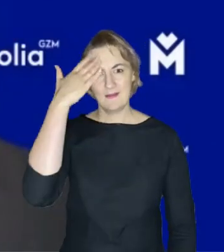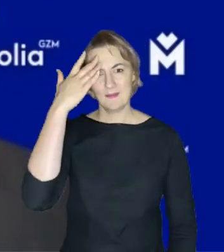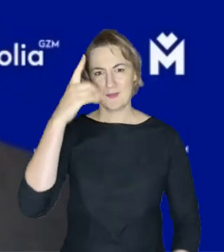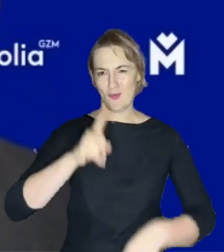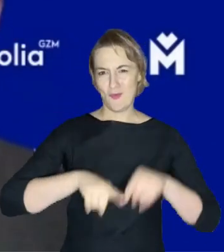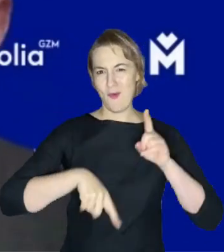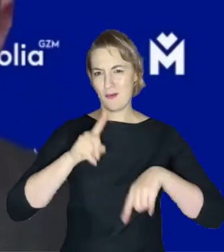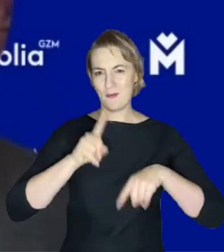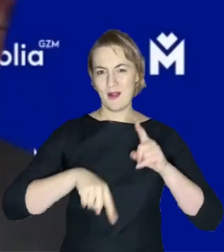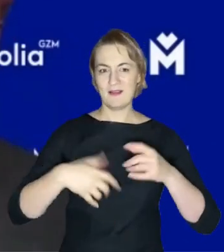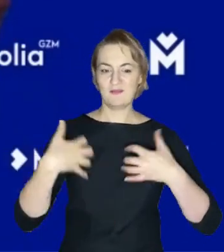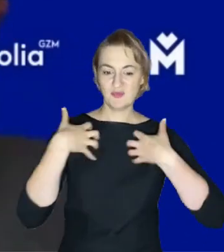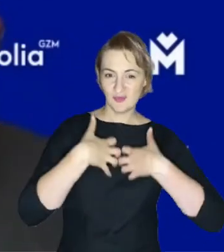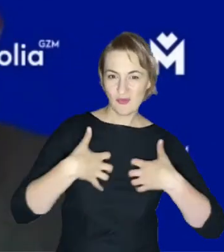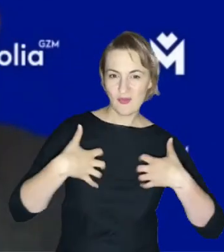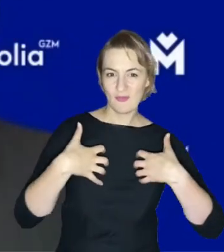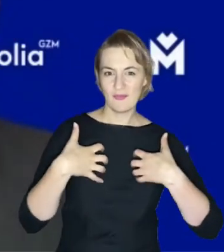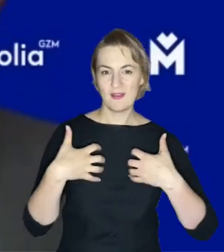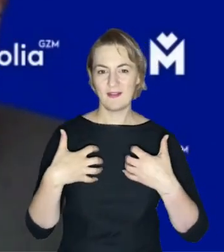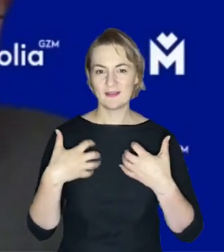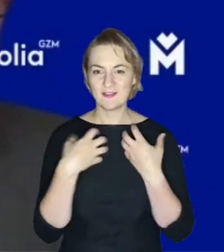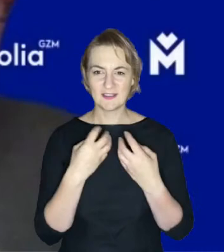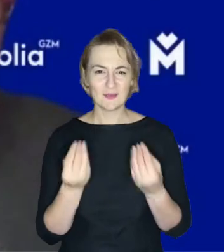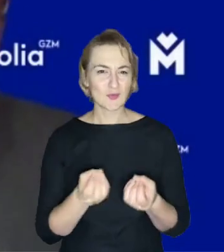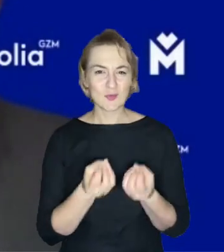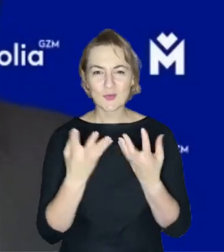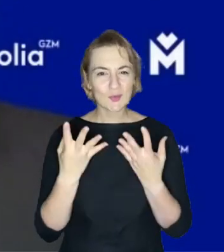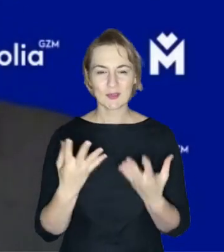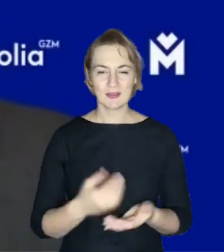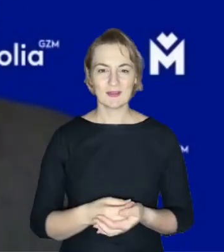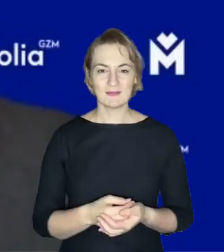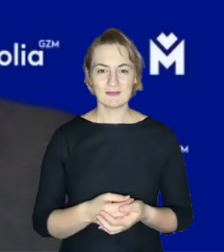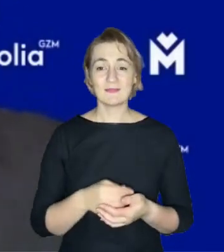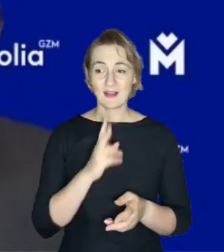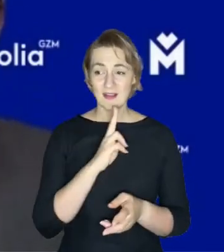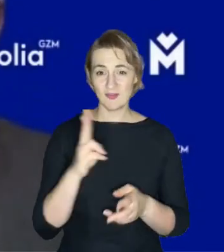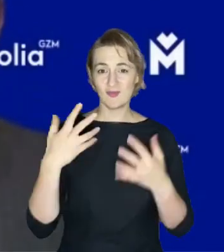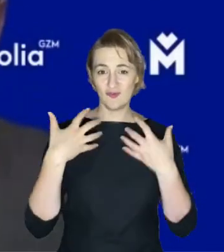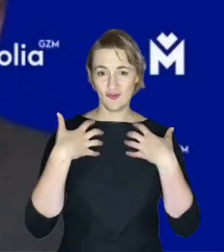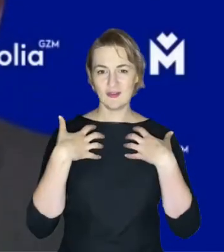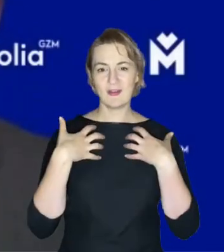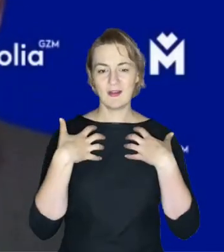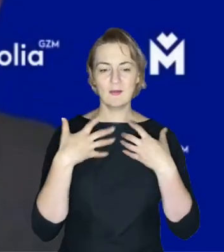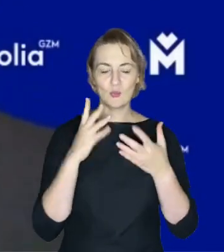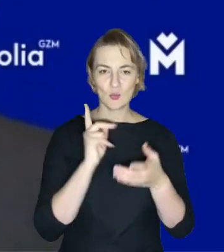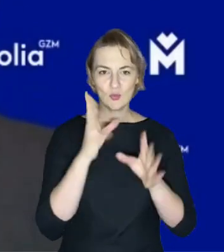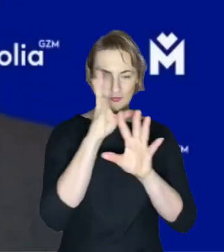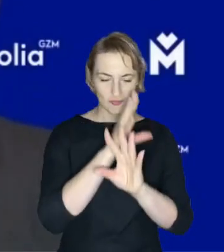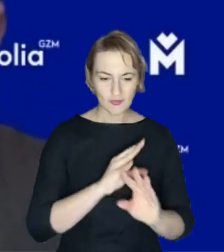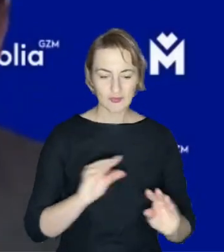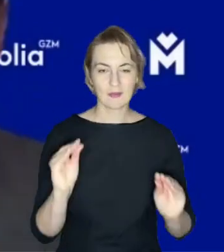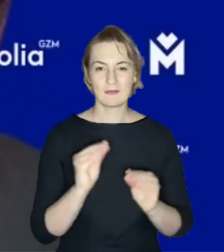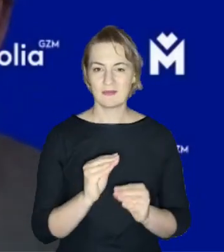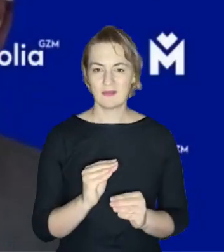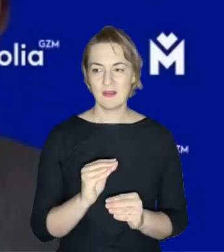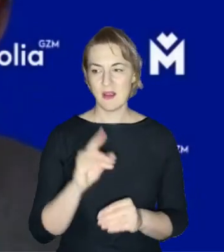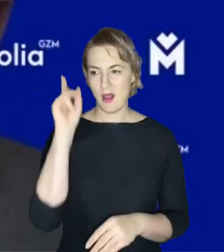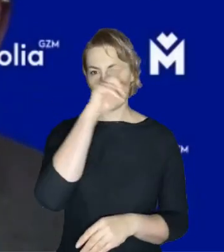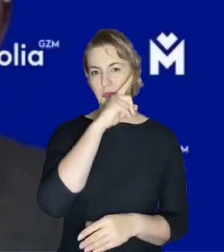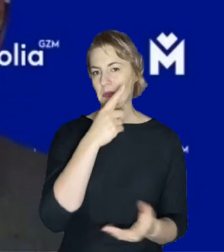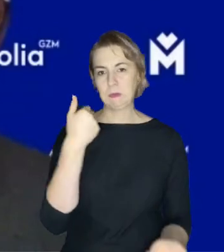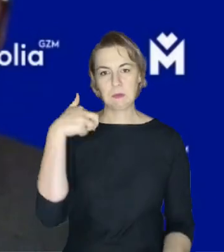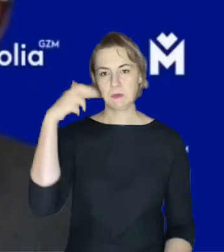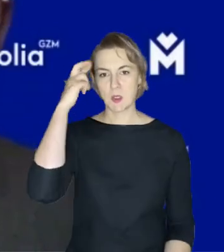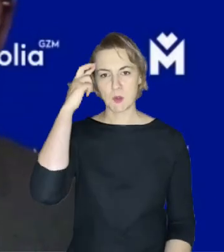że zwierzęta, że świat roślinny jest cudem. No i każdej żywej istocie należy się szacunek. Wiele osób tego kompletnie nie